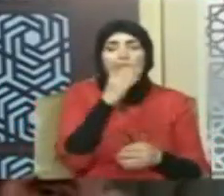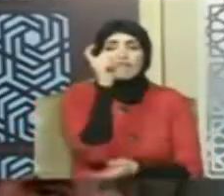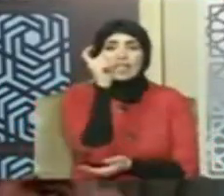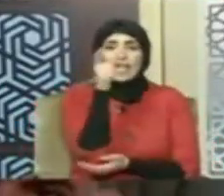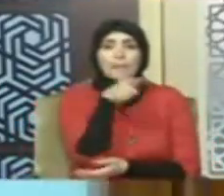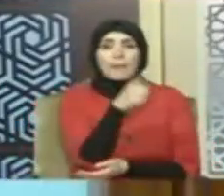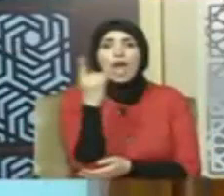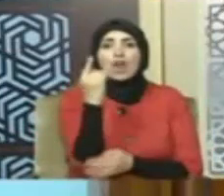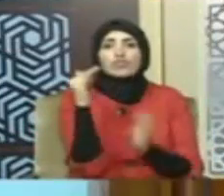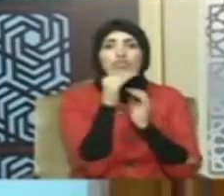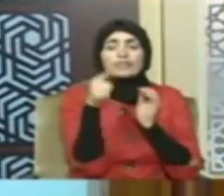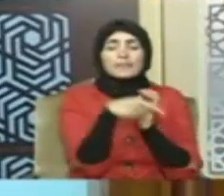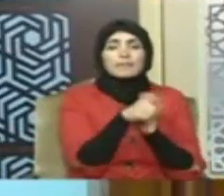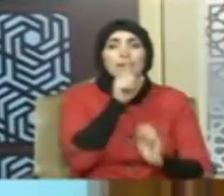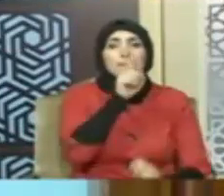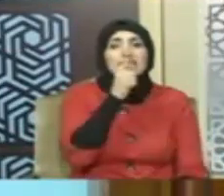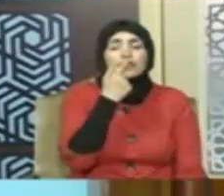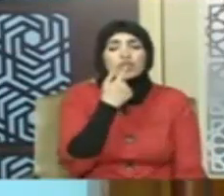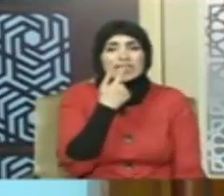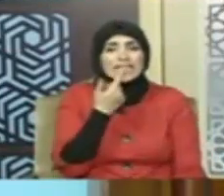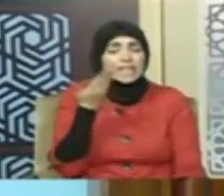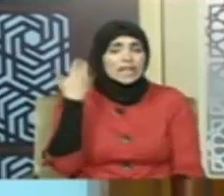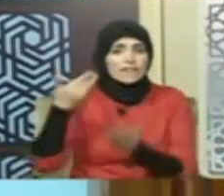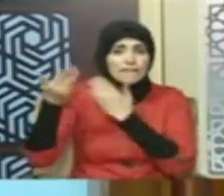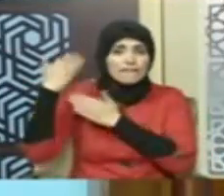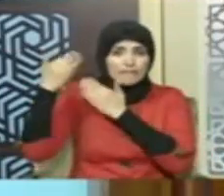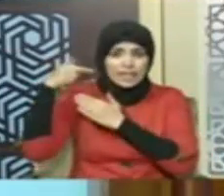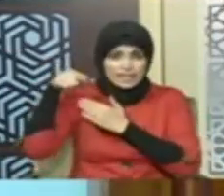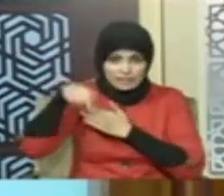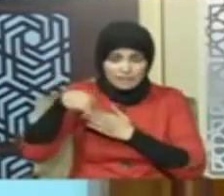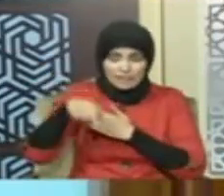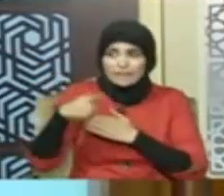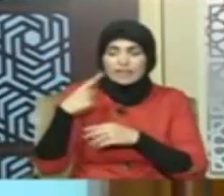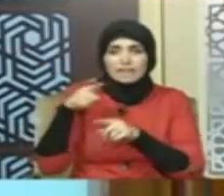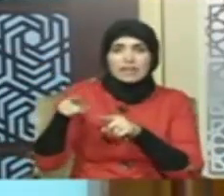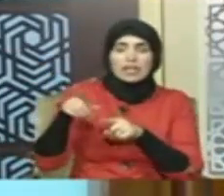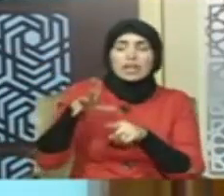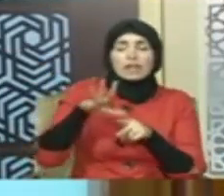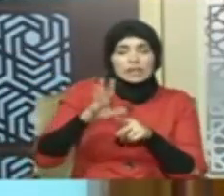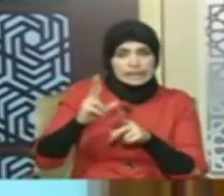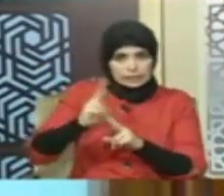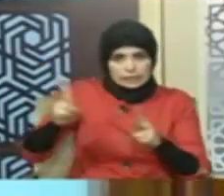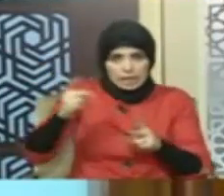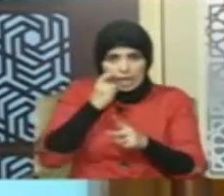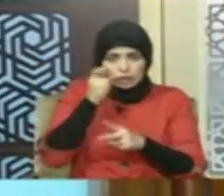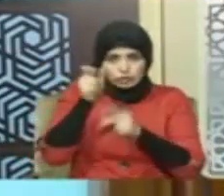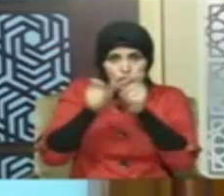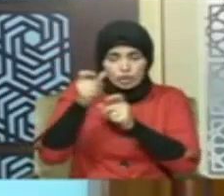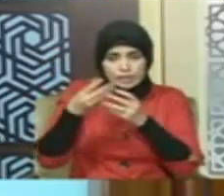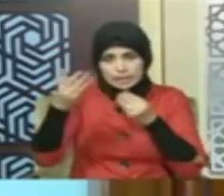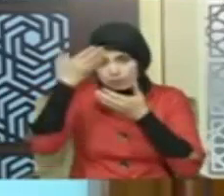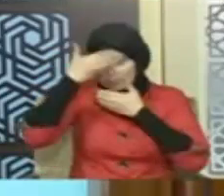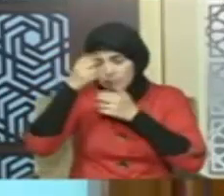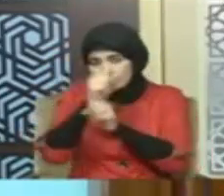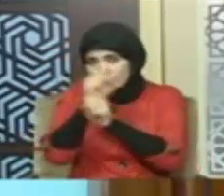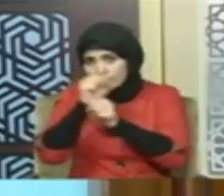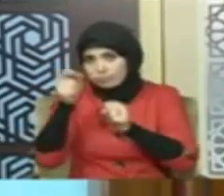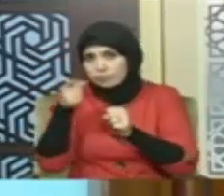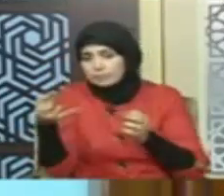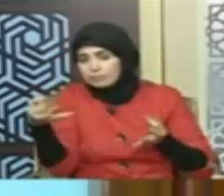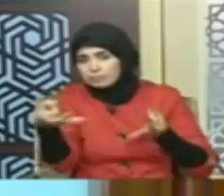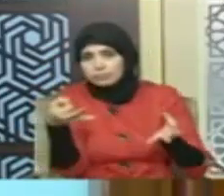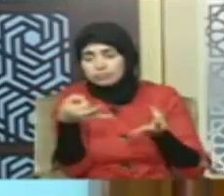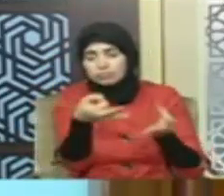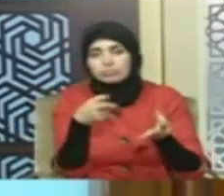في سنوات مضت من نزاعات على السيطرة على الاعتكاف هذه الجماعة وتلك. هذه